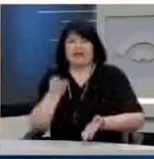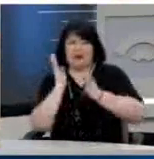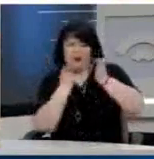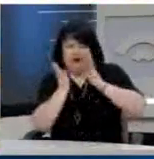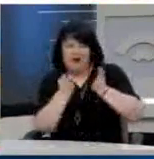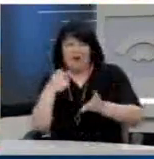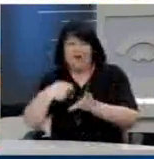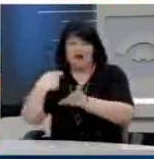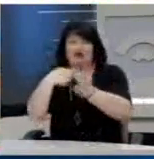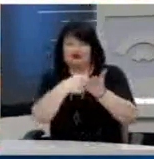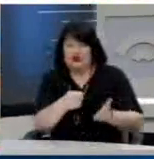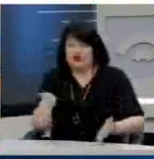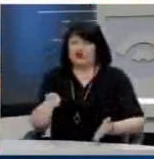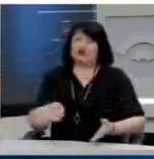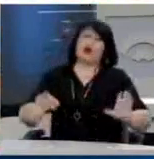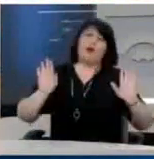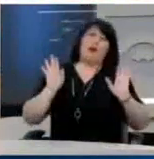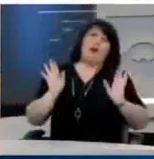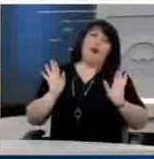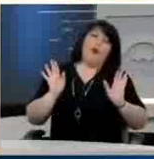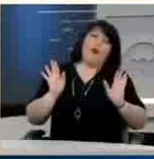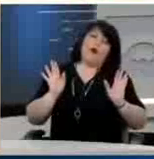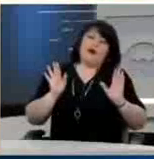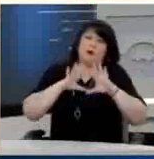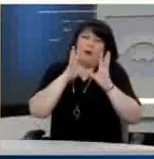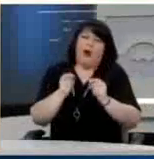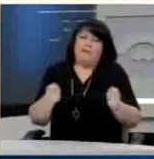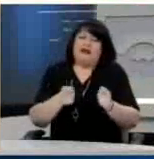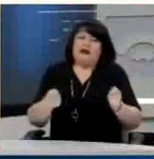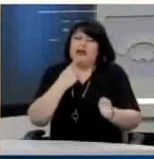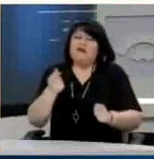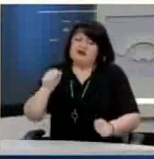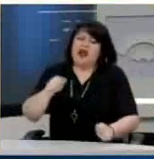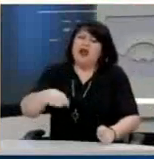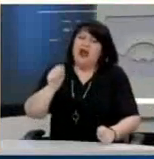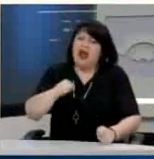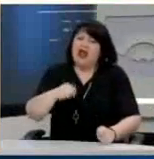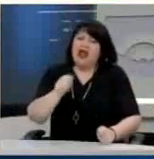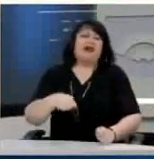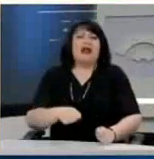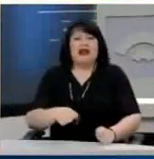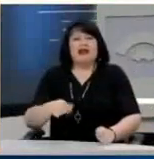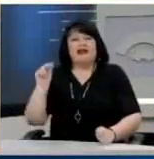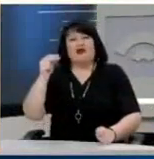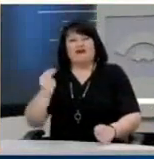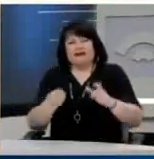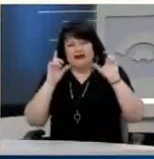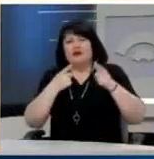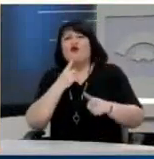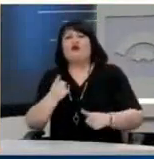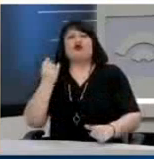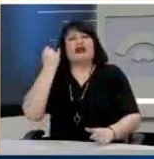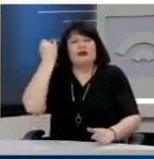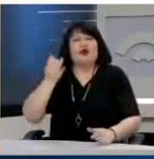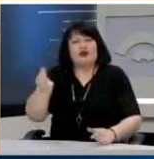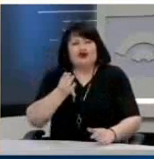χαράτσια. Σε αυτά τα μέτρα σηκώνατε τα χέρια και τα δυο και λέγατε ναι σε όλα. και έβγαιναν τα στελέχη σας, όπως ο